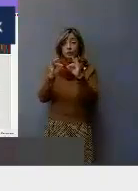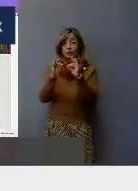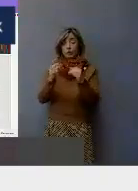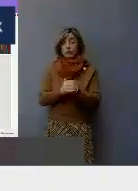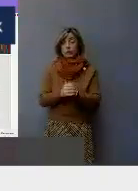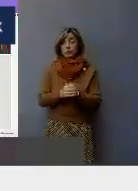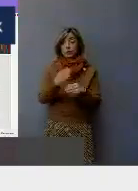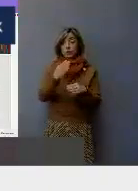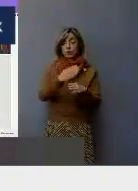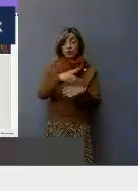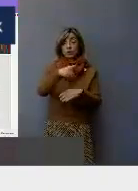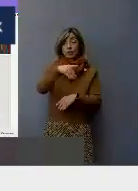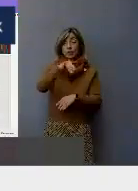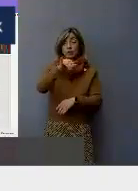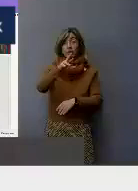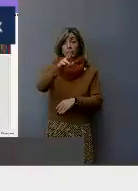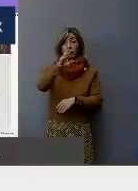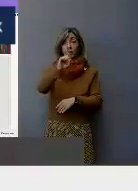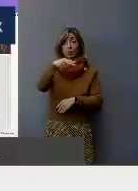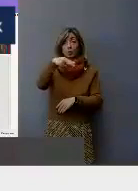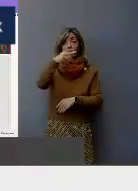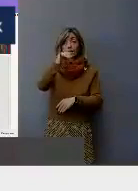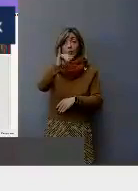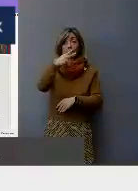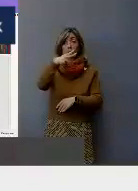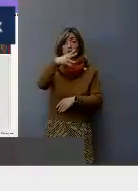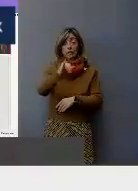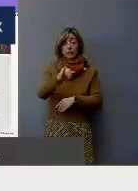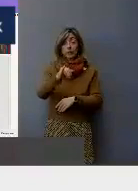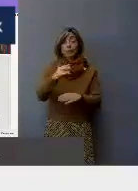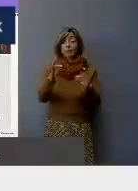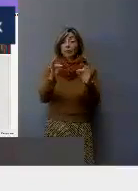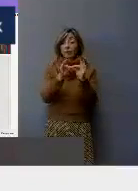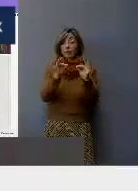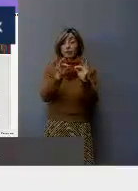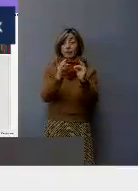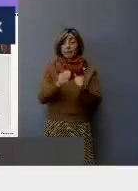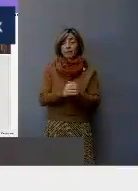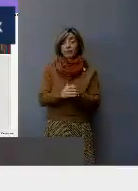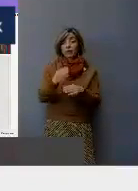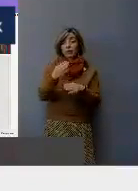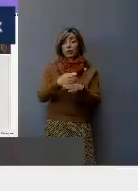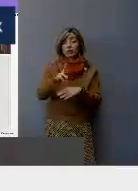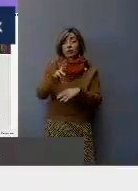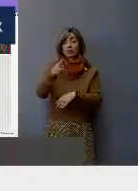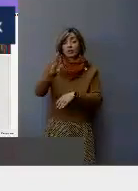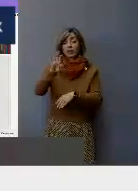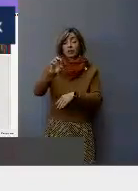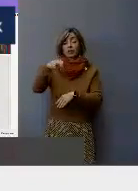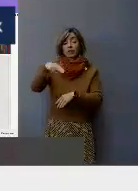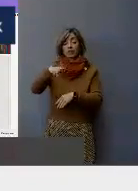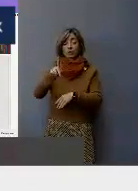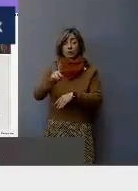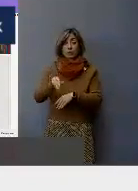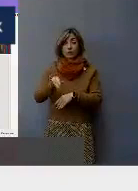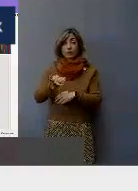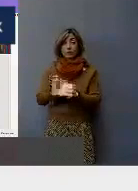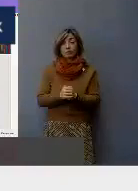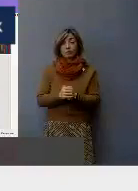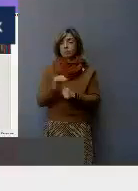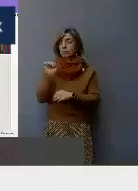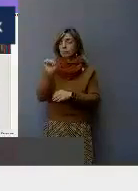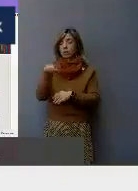consigliere pirondini favorevole consigliere remuzzi contrario